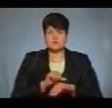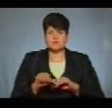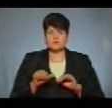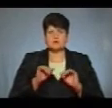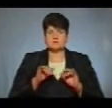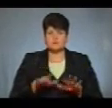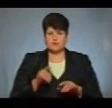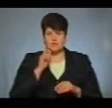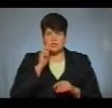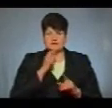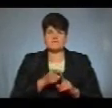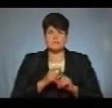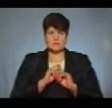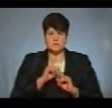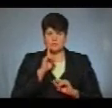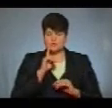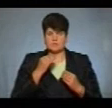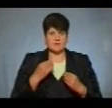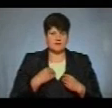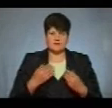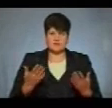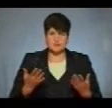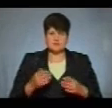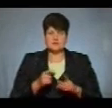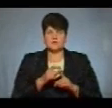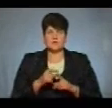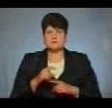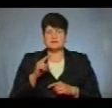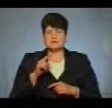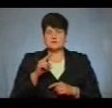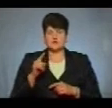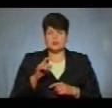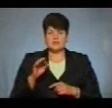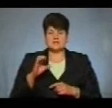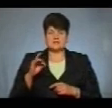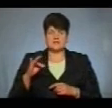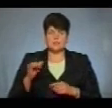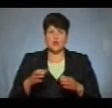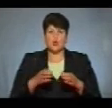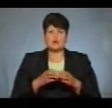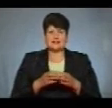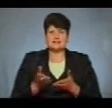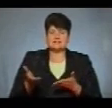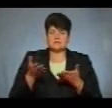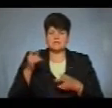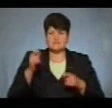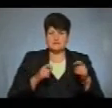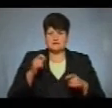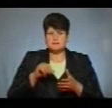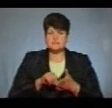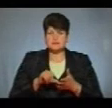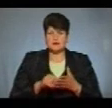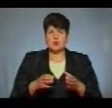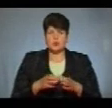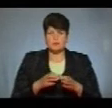України. Відповіді нам поки що не надали. За словами Зоряни Світлик, колектив запросили на фестиваль представники